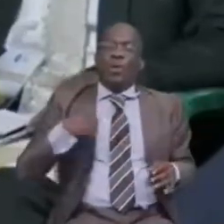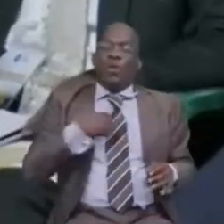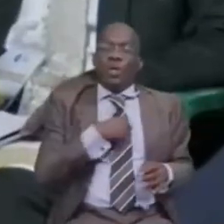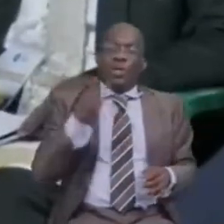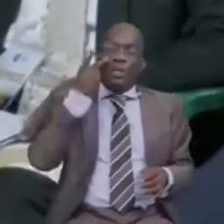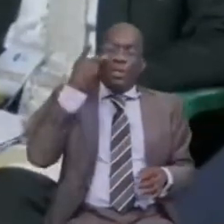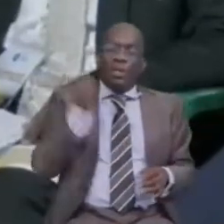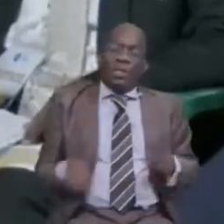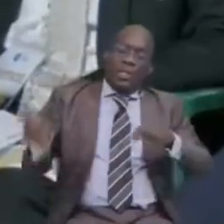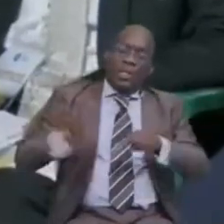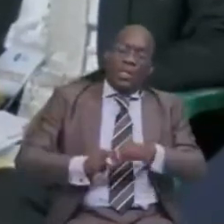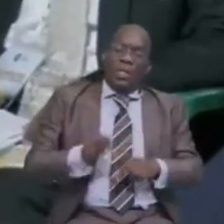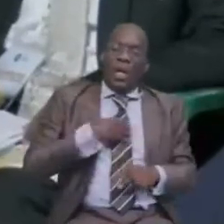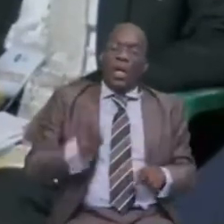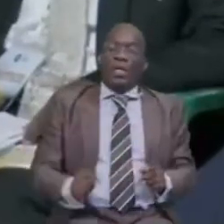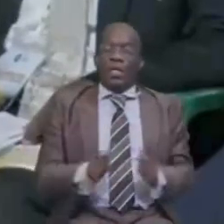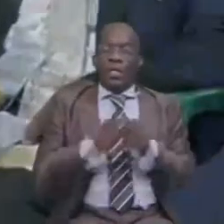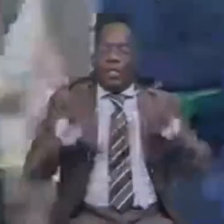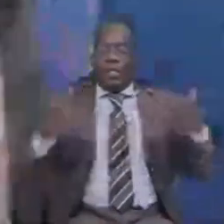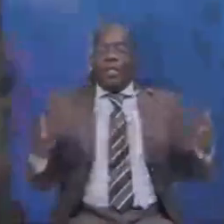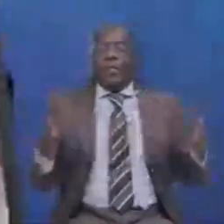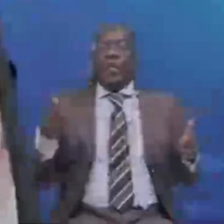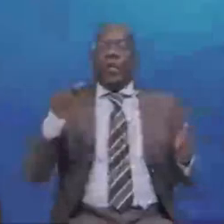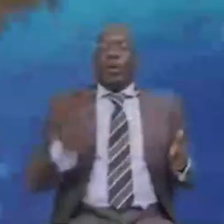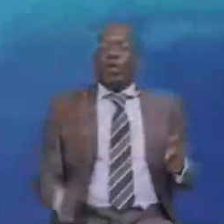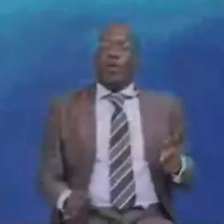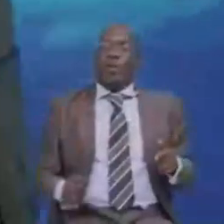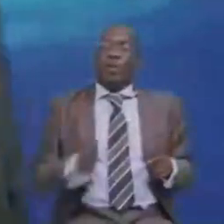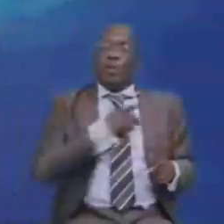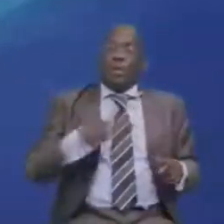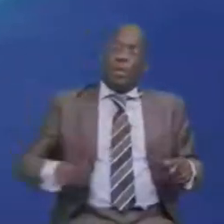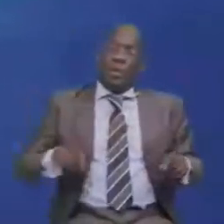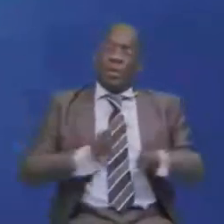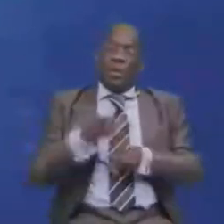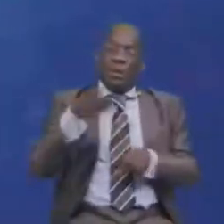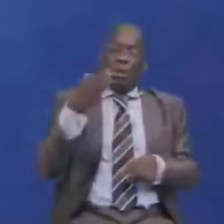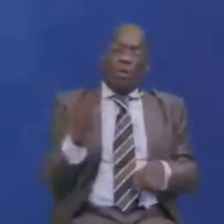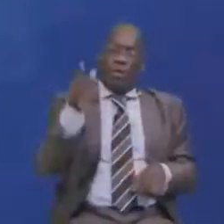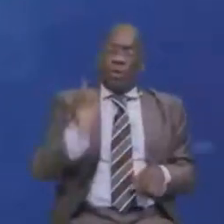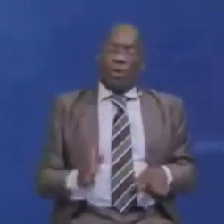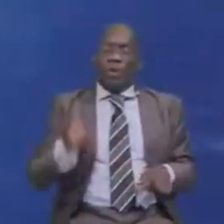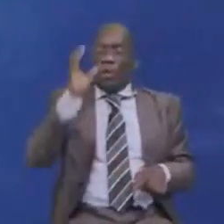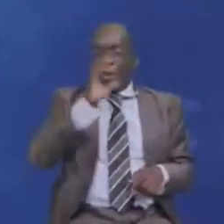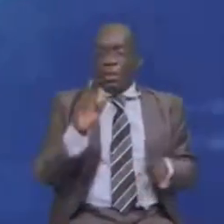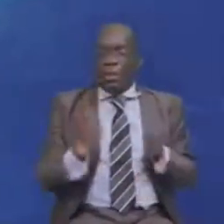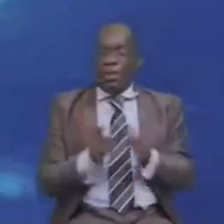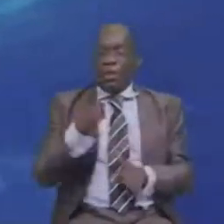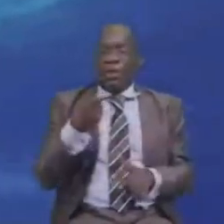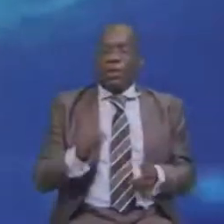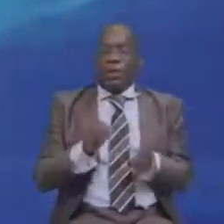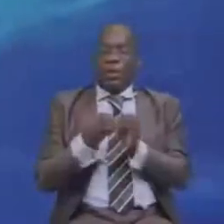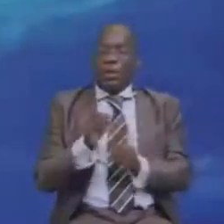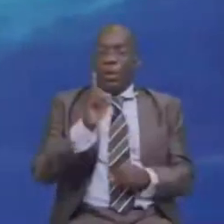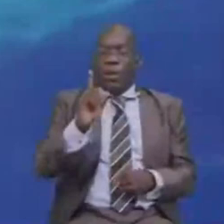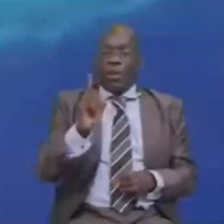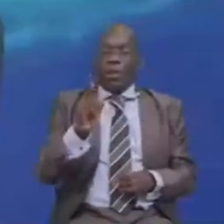l'expansion et l'extension du royaume de Dieu. Cherchez premièrement la chose première